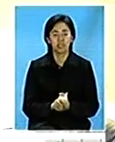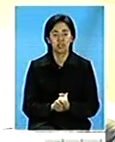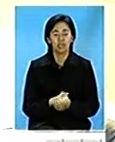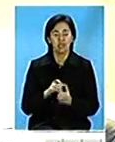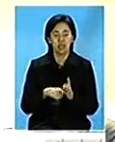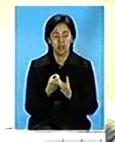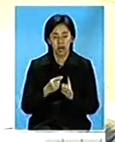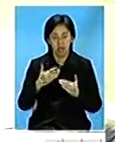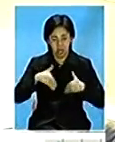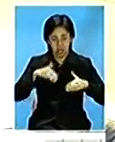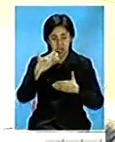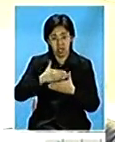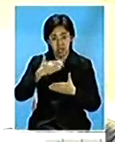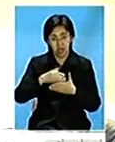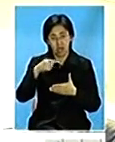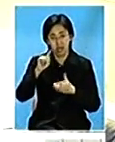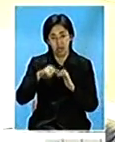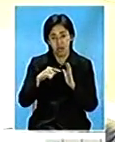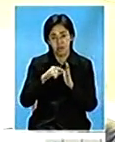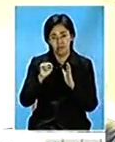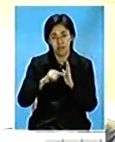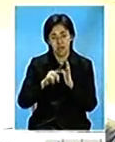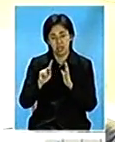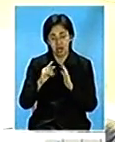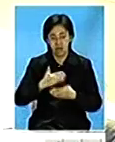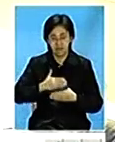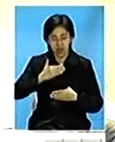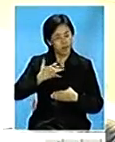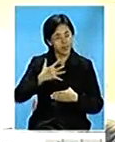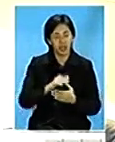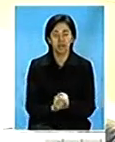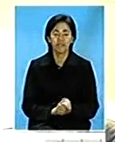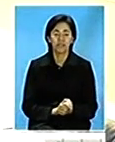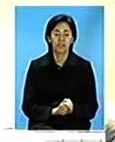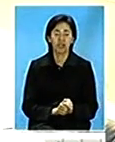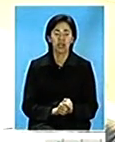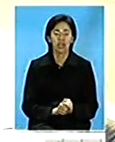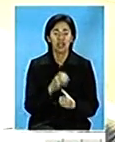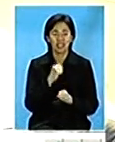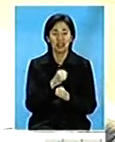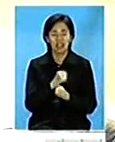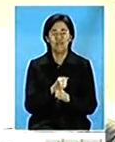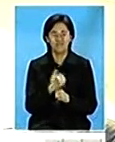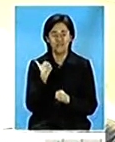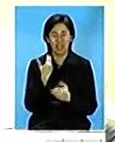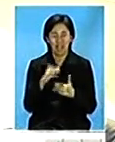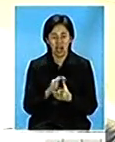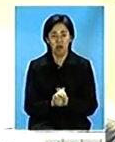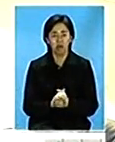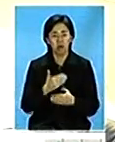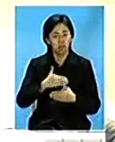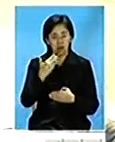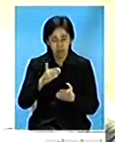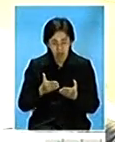เขื่อนป่าสักไม่ได้เปิดประตูเรือผ่านตอนจะสร้างรับรองว่าจะทำประตูเรือผ่านตอนนี้สร้างเสร็จก็ไม่มีประตูเรือผ่